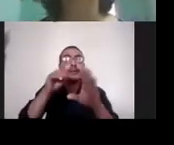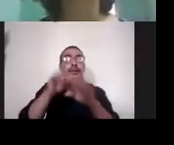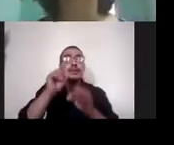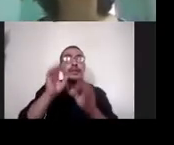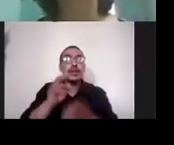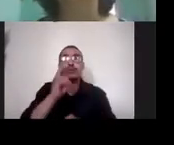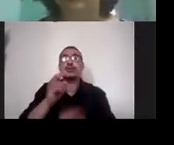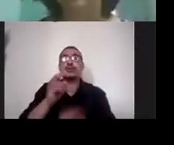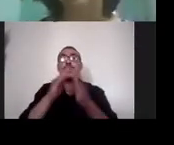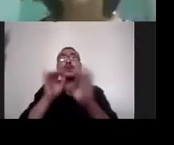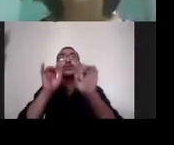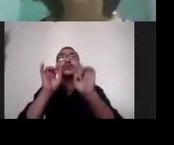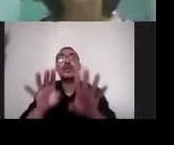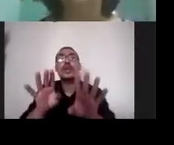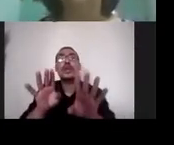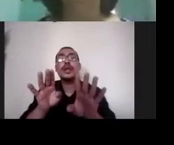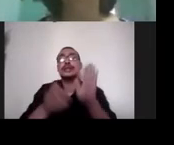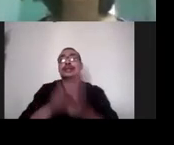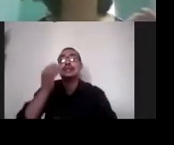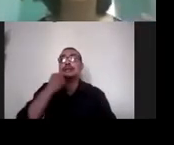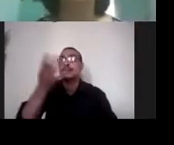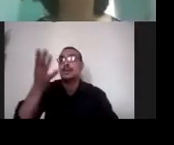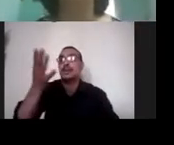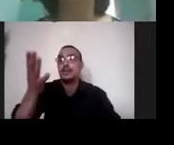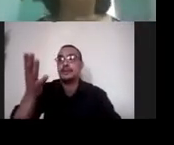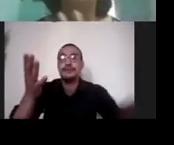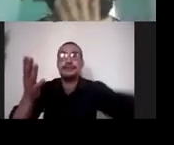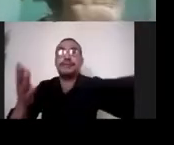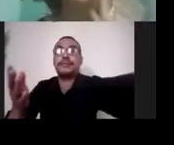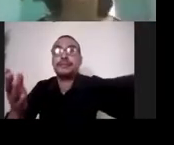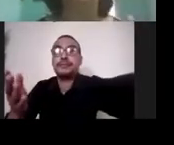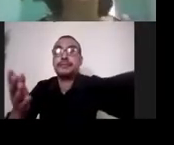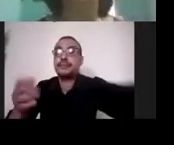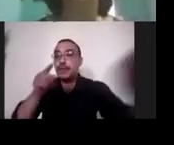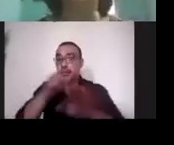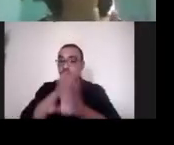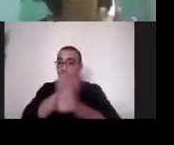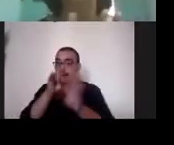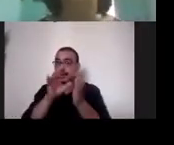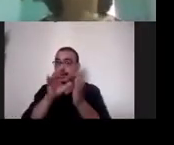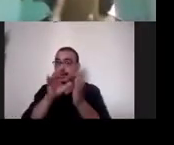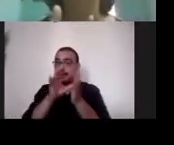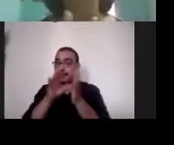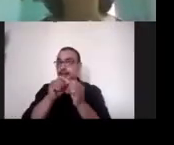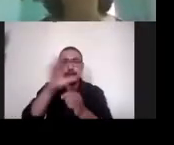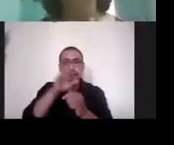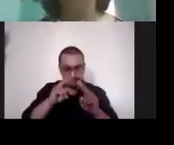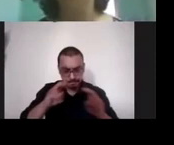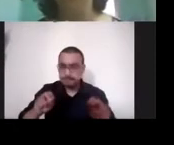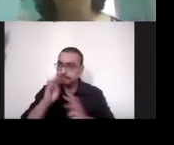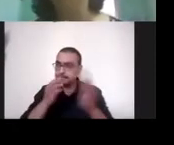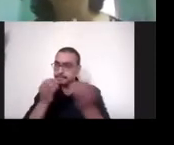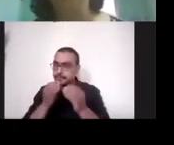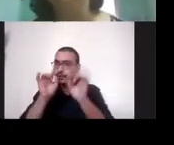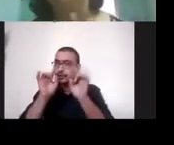छक्क छोडेर हिँड्नुहोस् हामी भन्दैनौँ। त्यो घर रणनीति बनाउँदा सबै तपाईँ विश्लेषण गर्नुपर्ने हुन्छ। त्यो घर छोडेर हिँड्दाखेरि